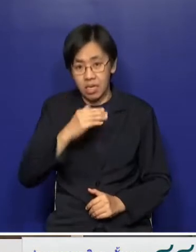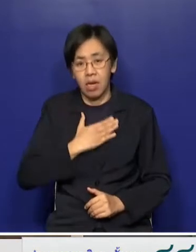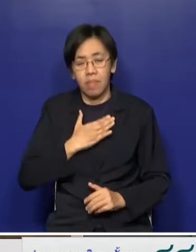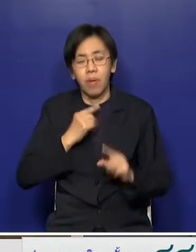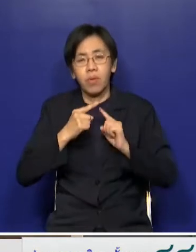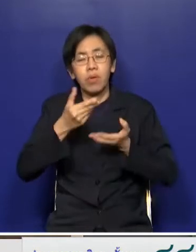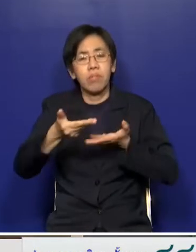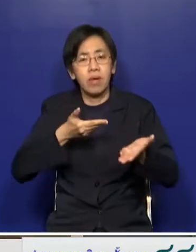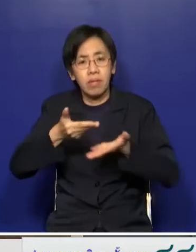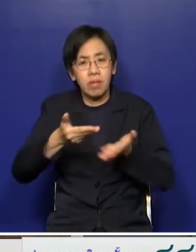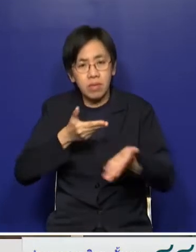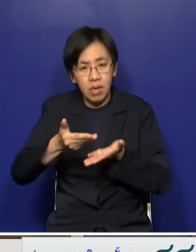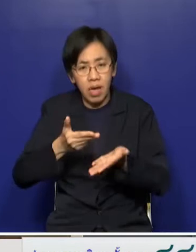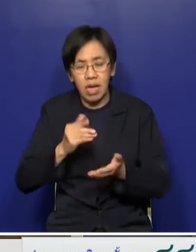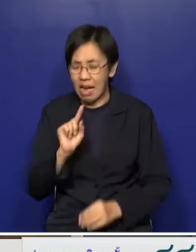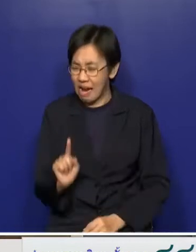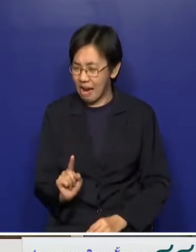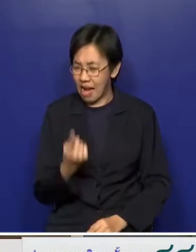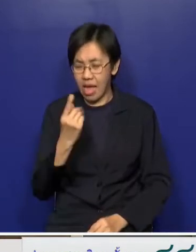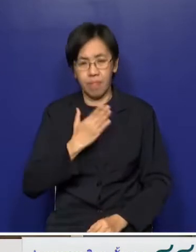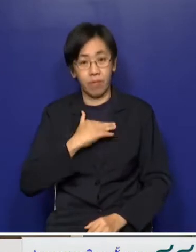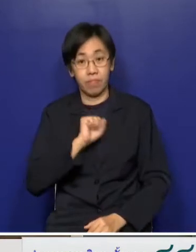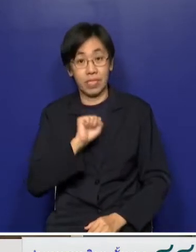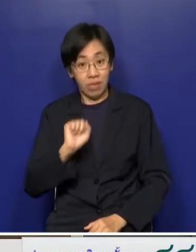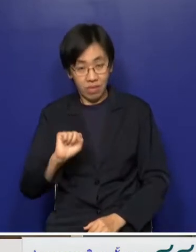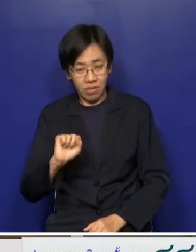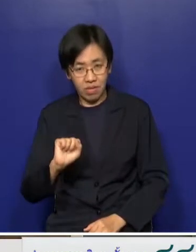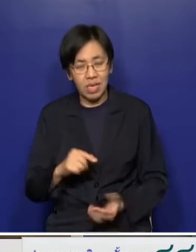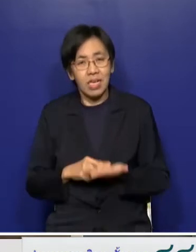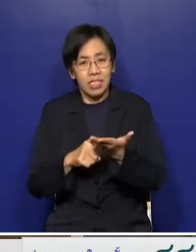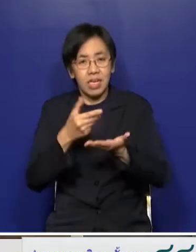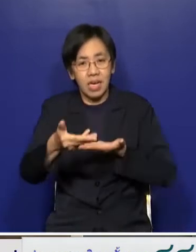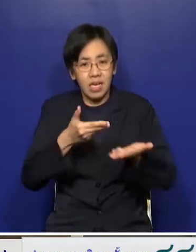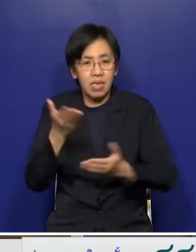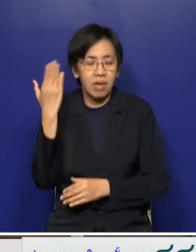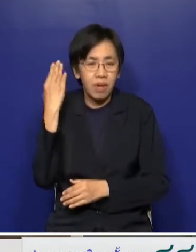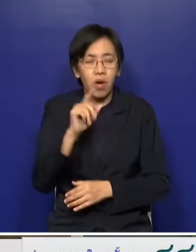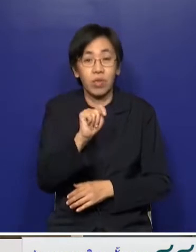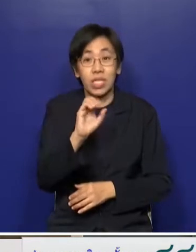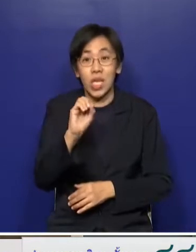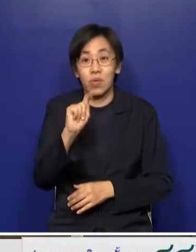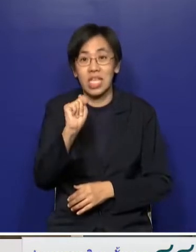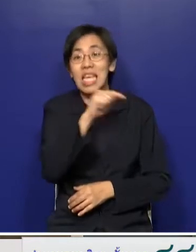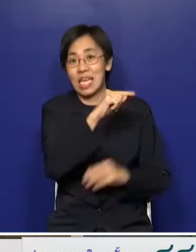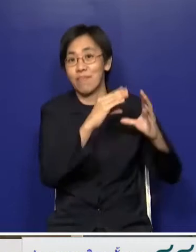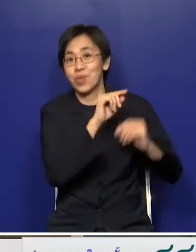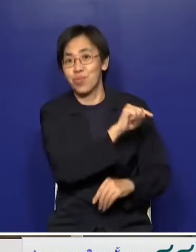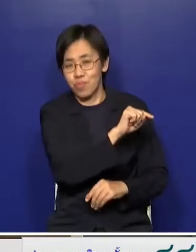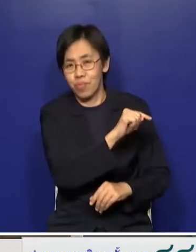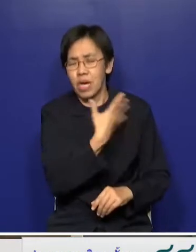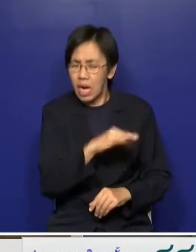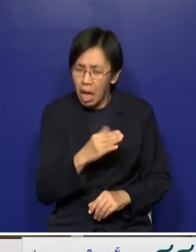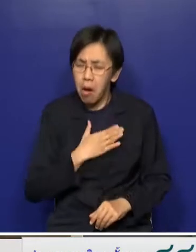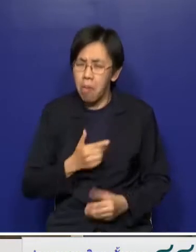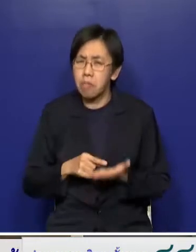สภาแห่งนี้ตั้งแต่น่าจะเป็นครั้งแรกในฐานะส.ส.ตั้งแต่ที่เราอยู่ที่ TOT กันแล้วก็หลังจากนั้นก็มีอีก 2-3 ครั้งที่ผมย้